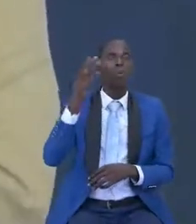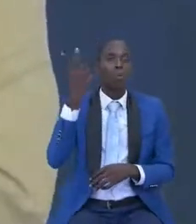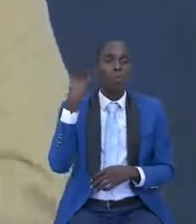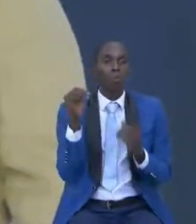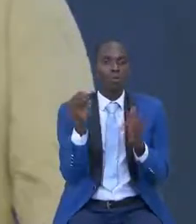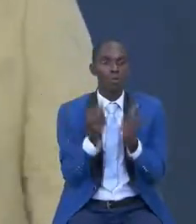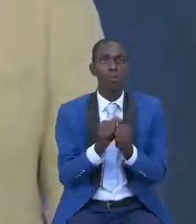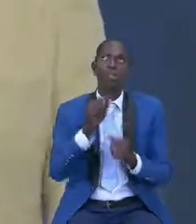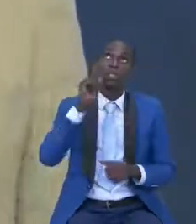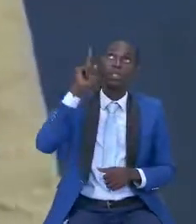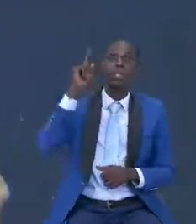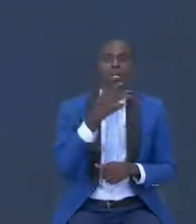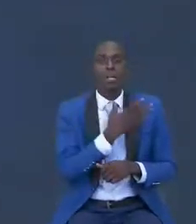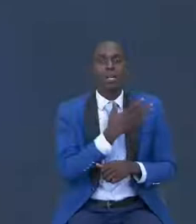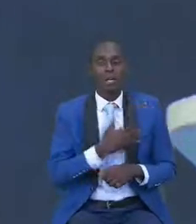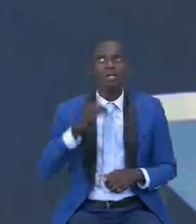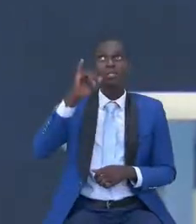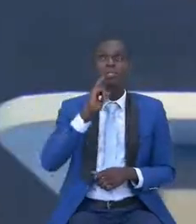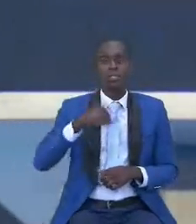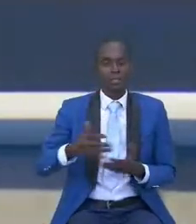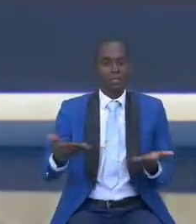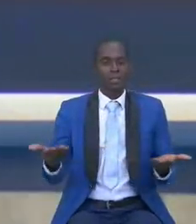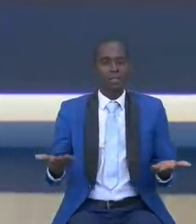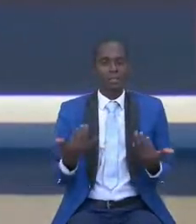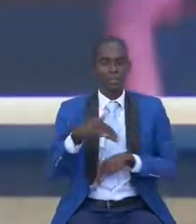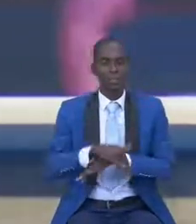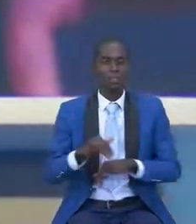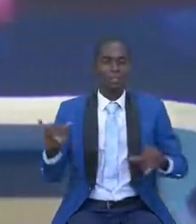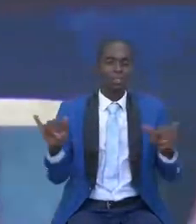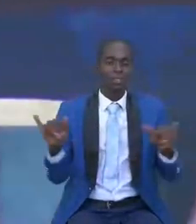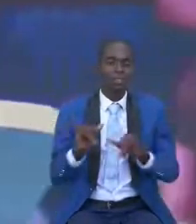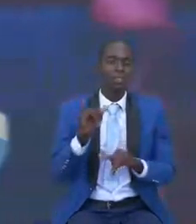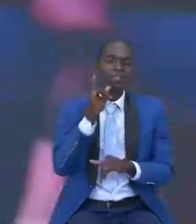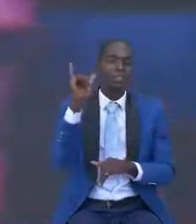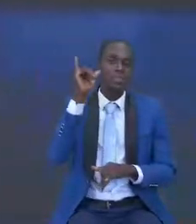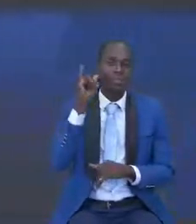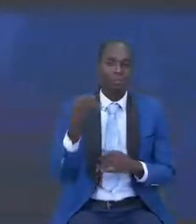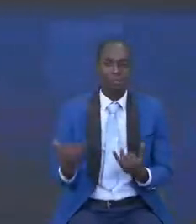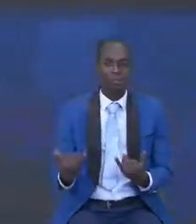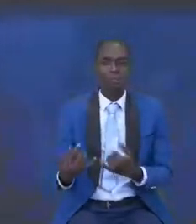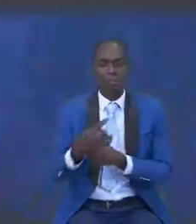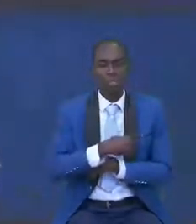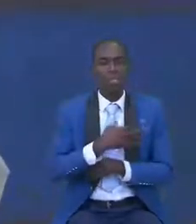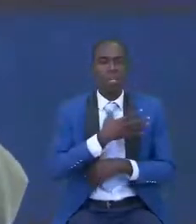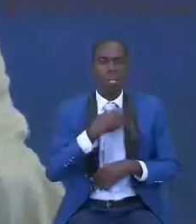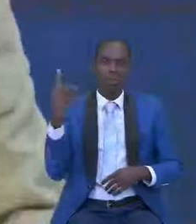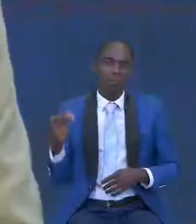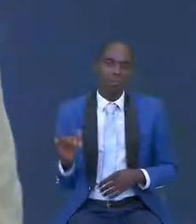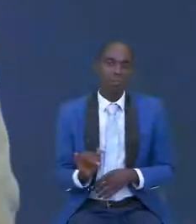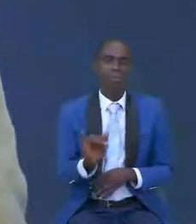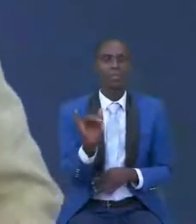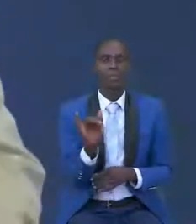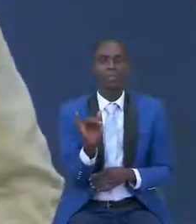la captivité du diable, car Dieu était avec lui. Et il est toujours là ce soir. Jésus-Christ est le même,